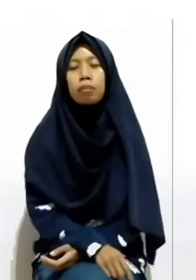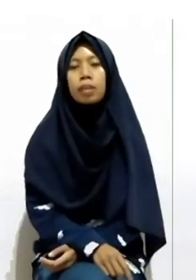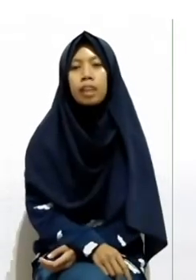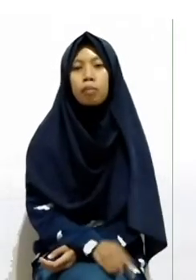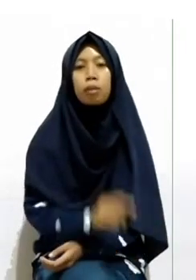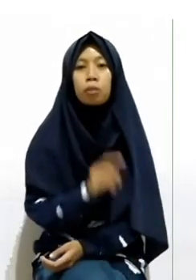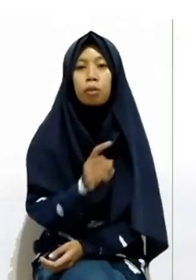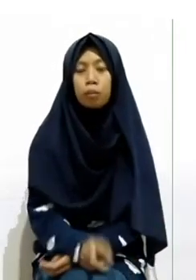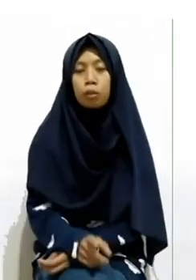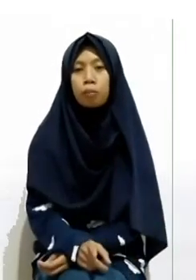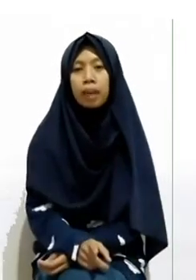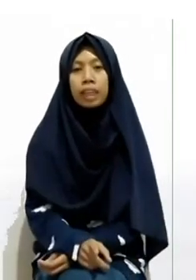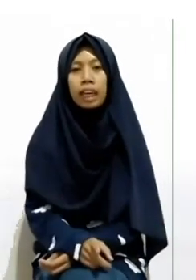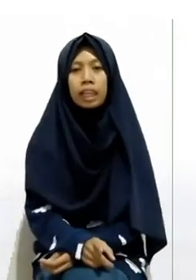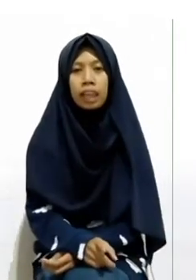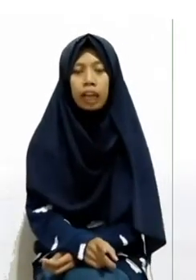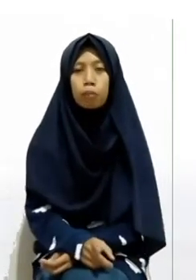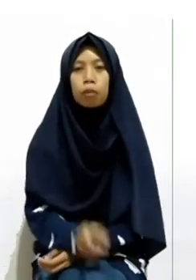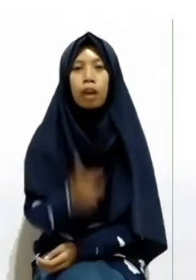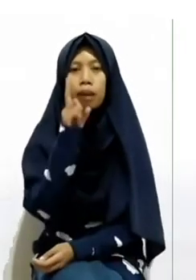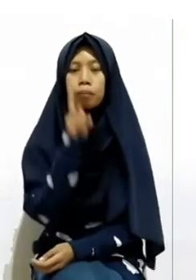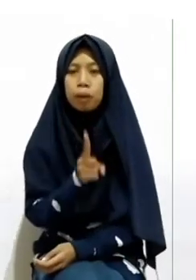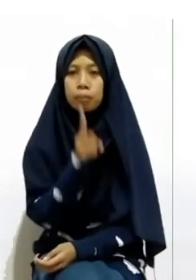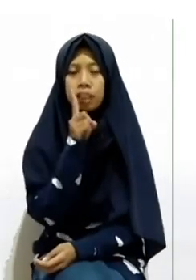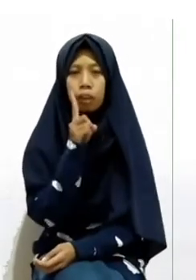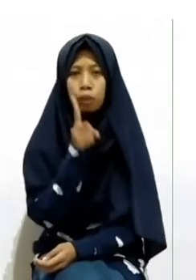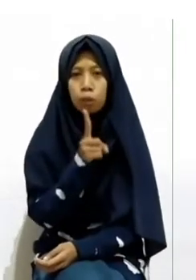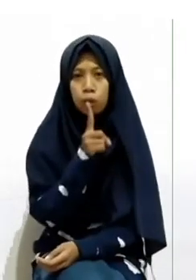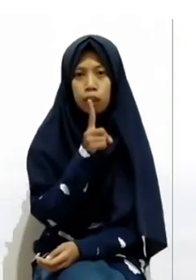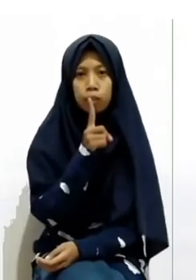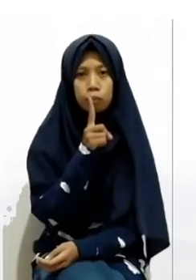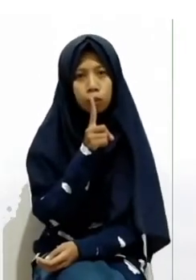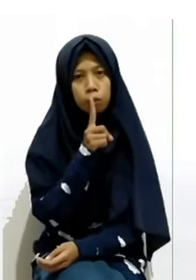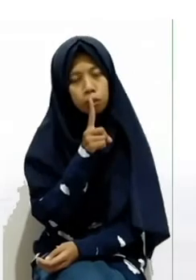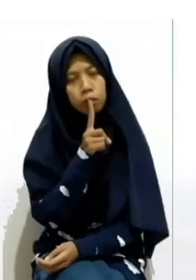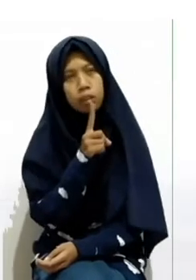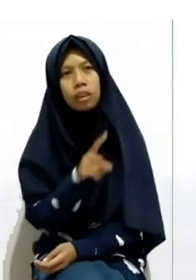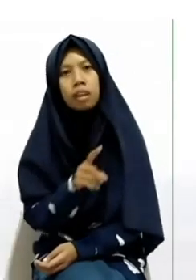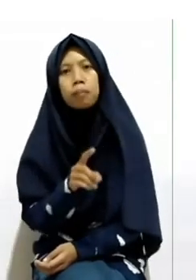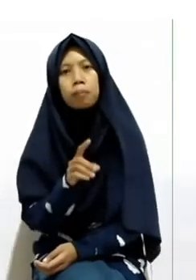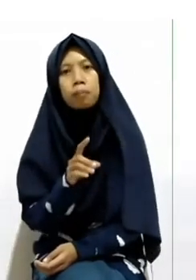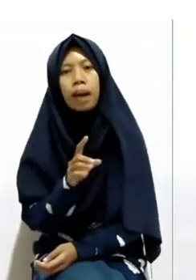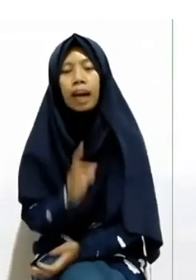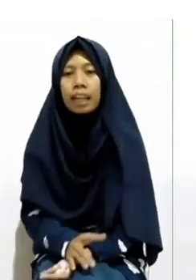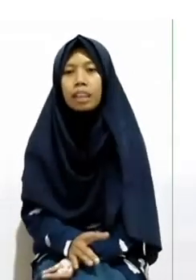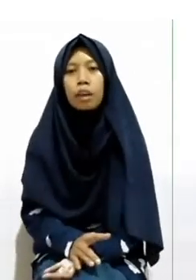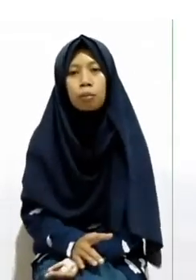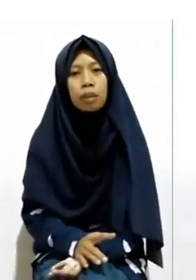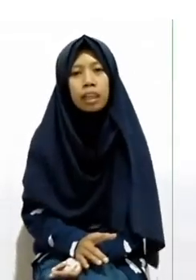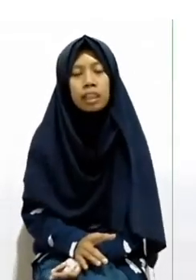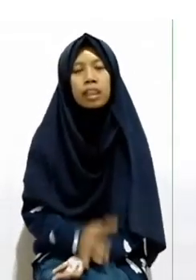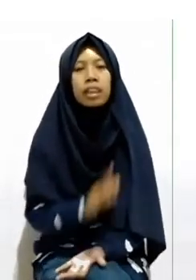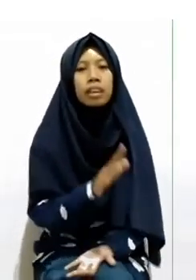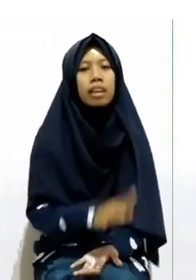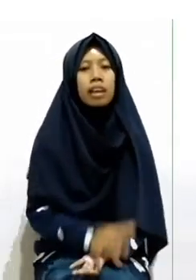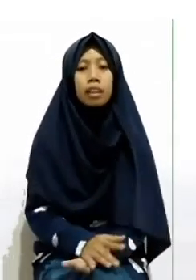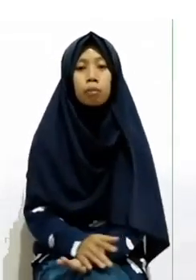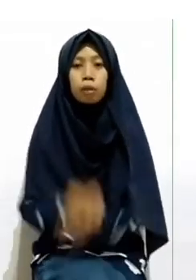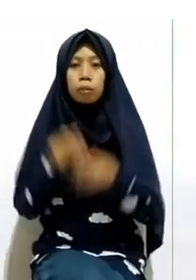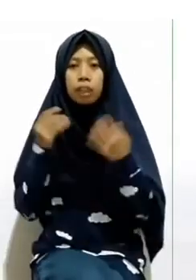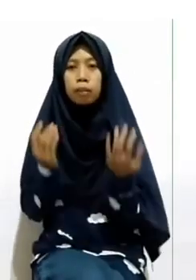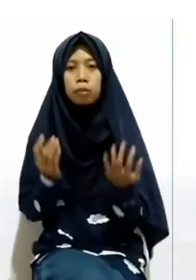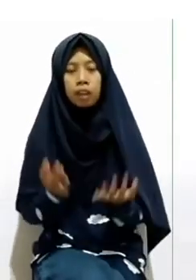Kalian bisa membuka buku paket kalian Bukalah bab 1 yang berjudul the Hai alat komunikasi